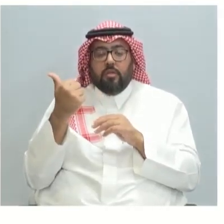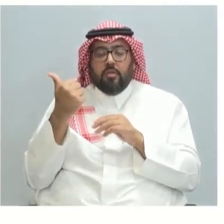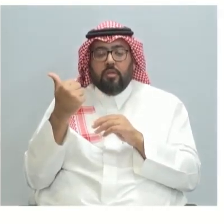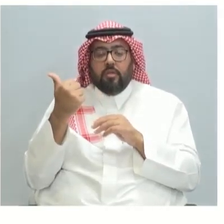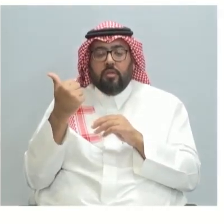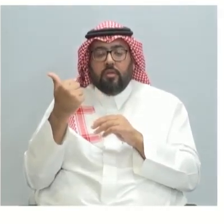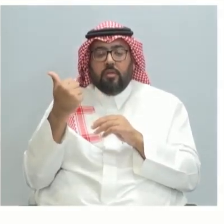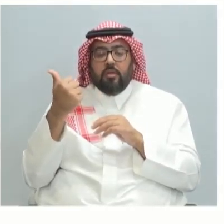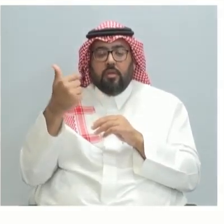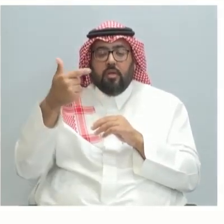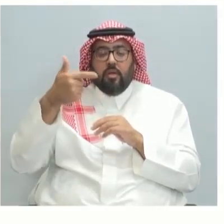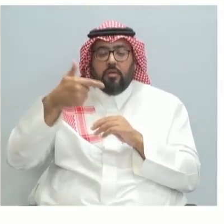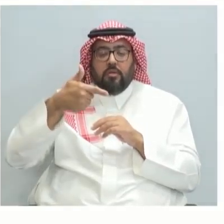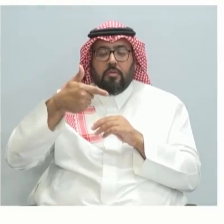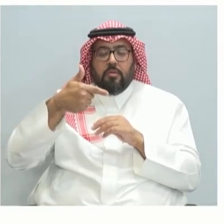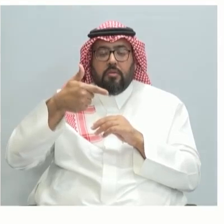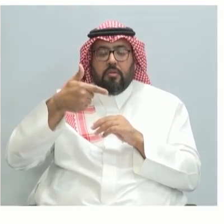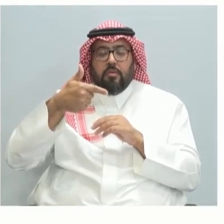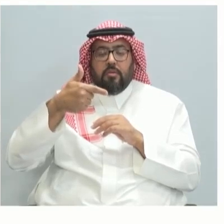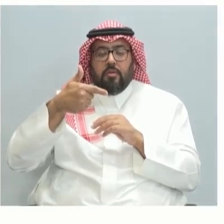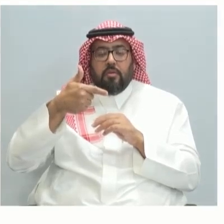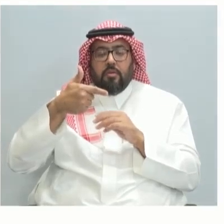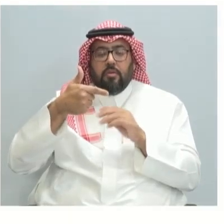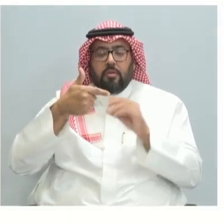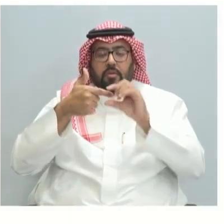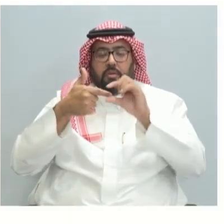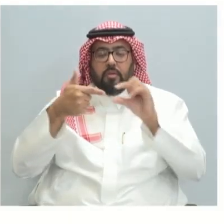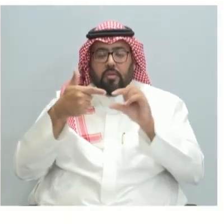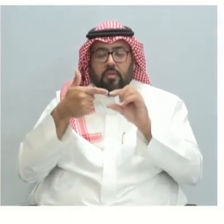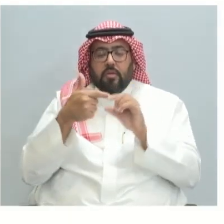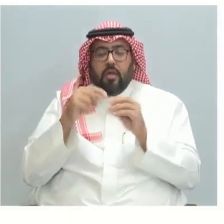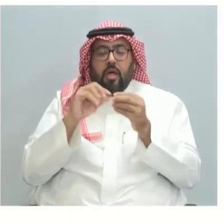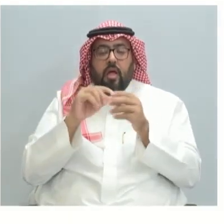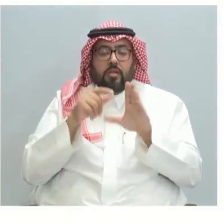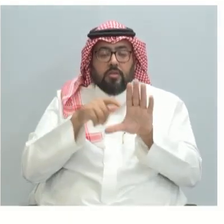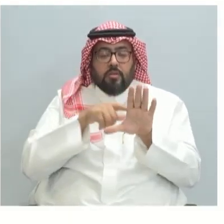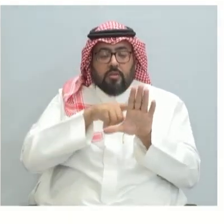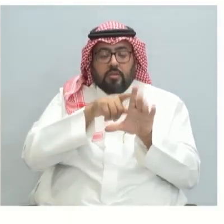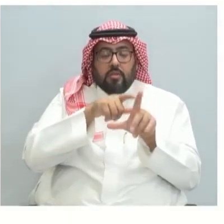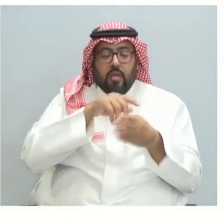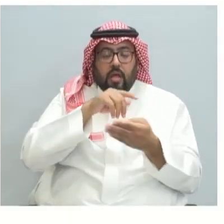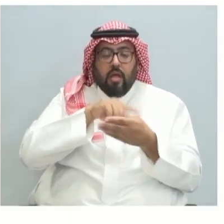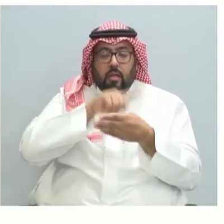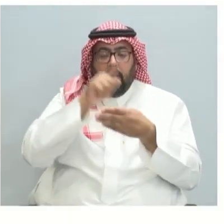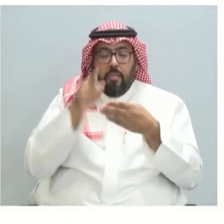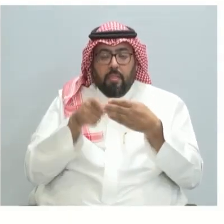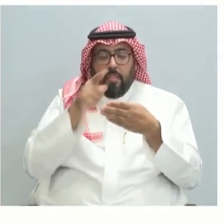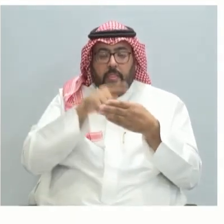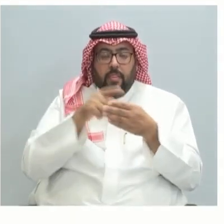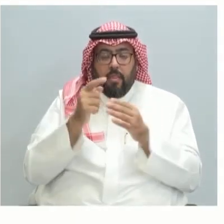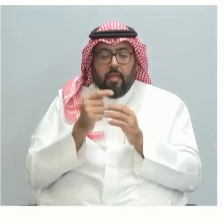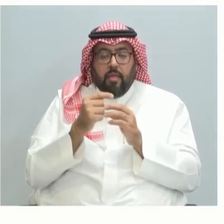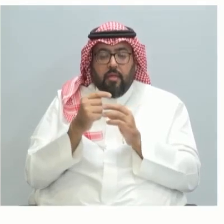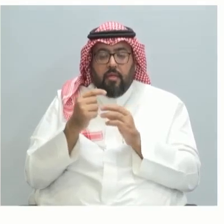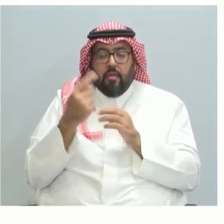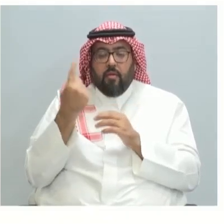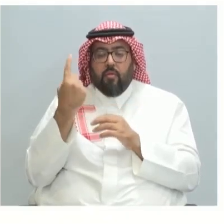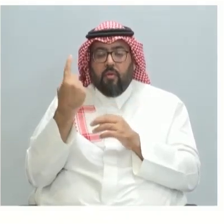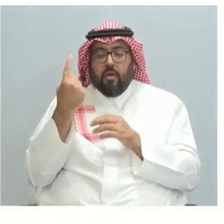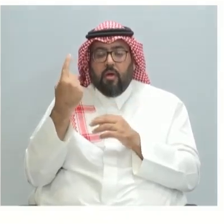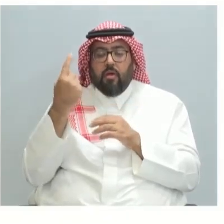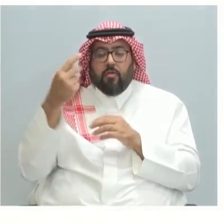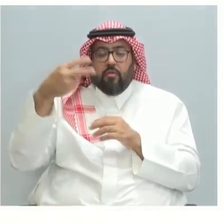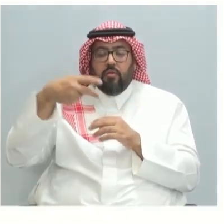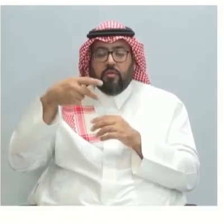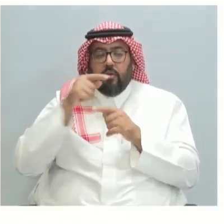هذه يمثل النيتروجين الان 76 درجه بهذا القياس باستخدام المنقله نعم هذا يمثل ماذا يمثل الاكسجين